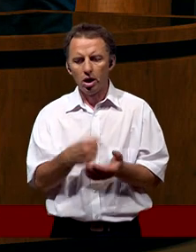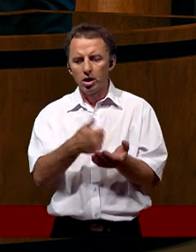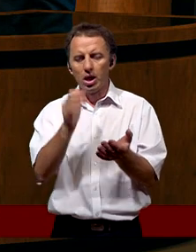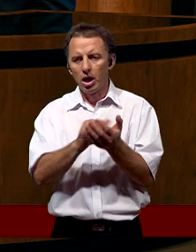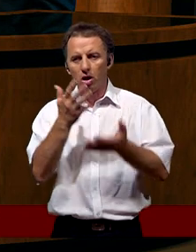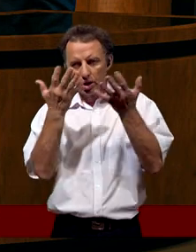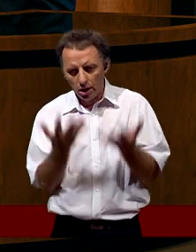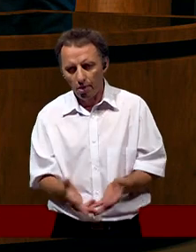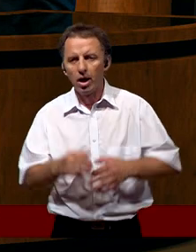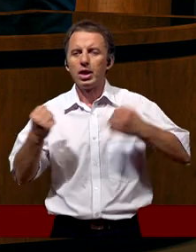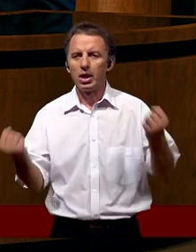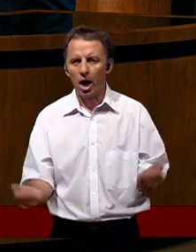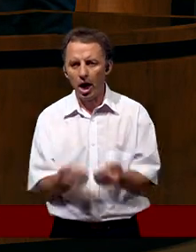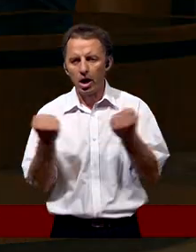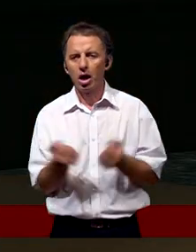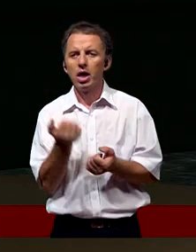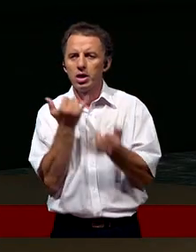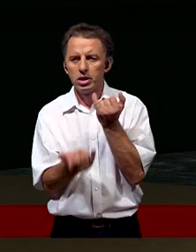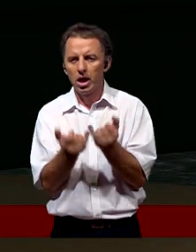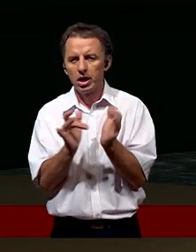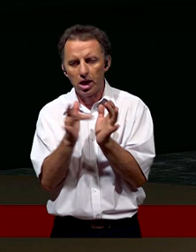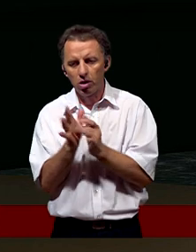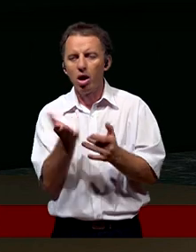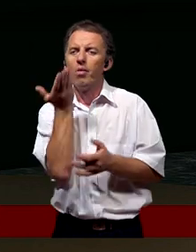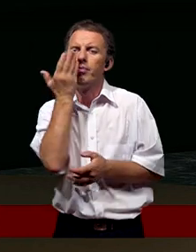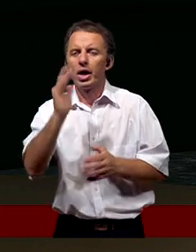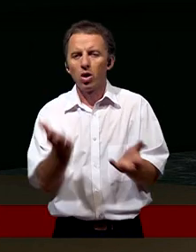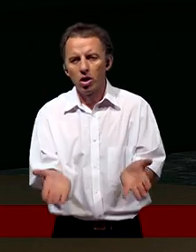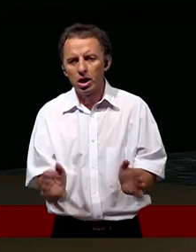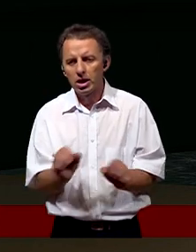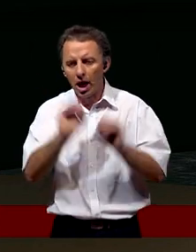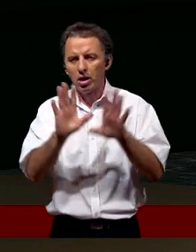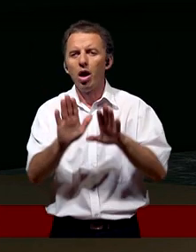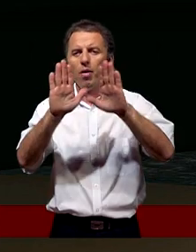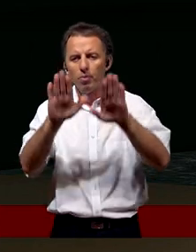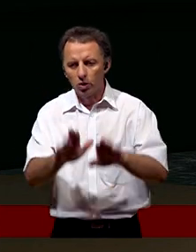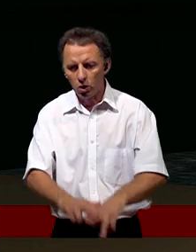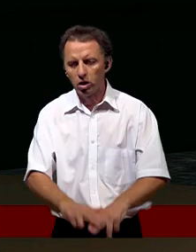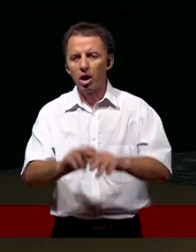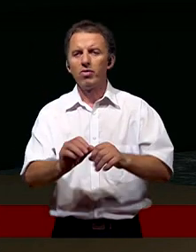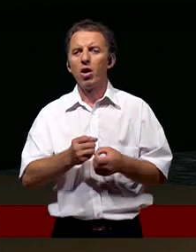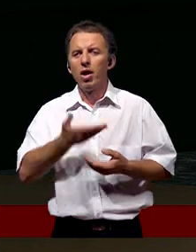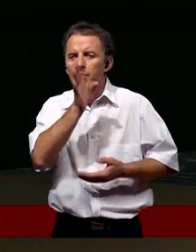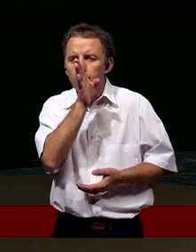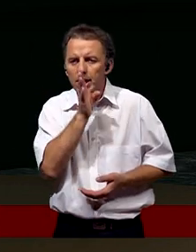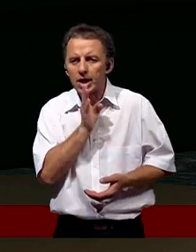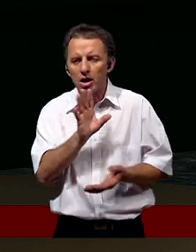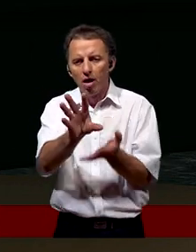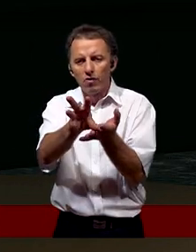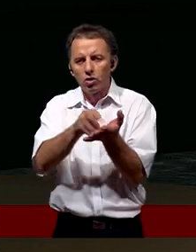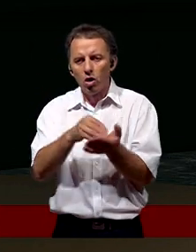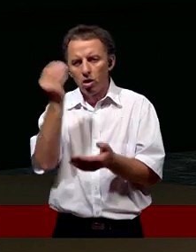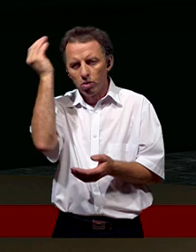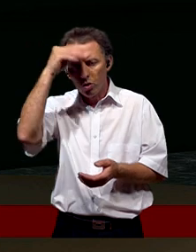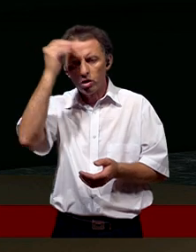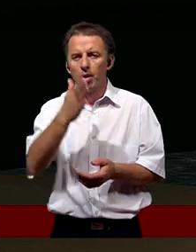Znaczy nie tylko, że chcemy, że starajmy się. Jezus bardzo jasno zostawił dla nas misję. Wzorem Jego uczniów